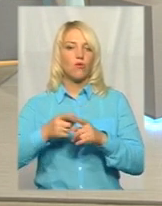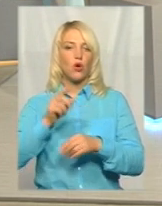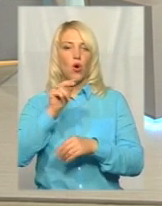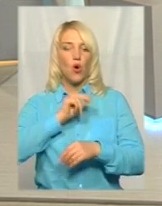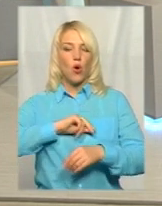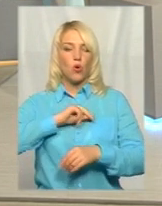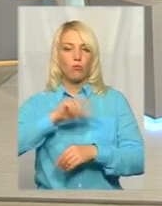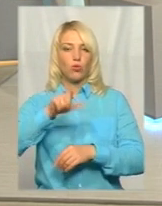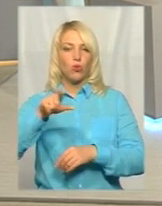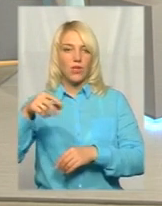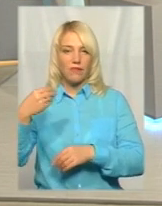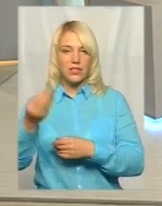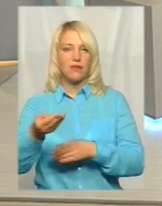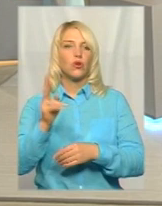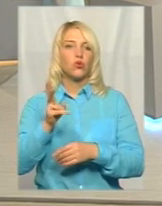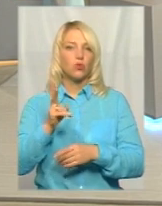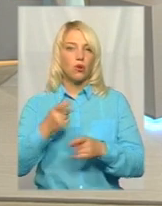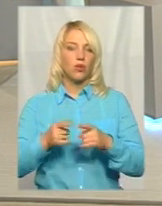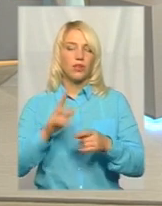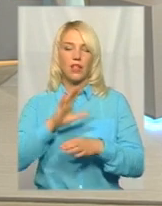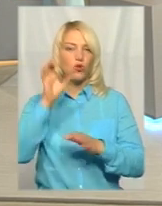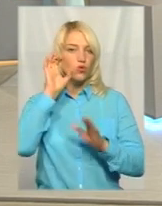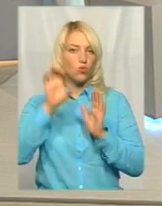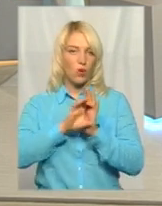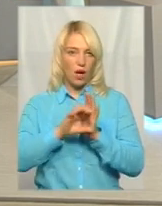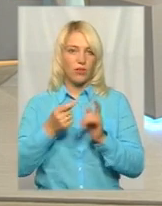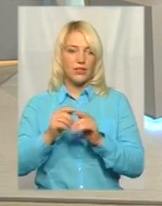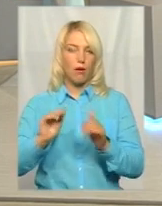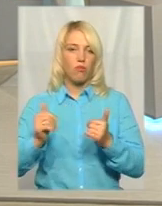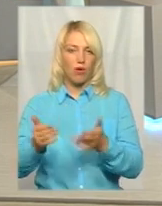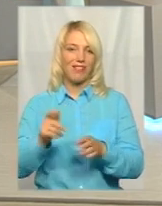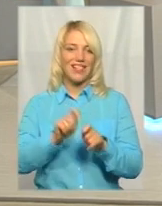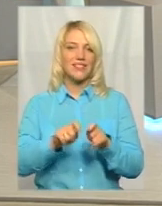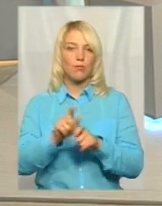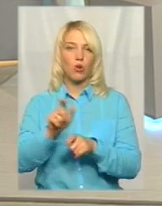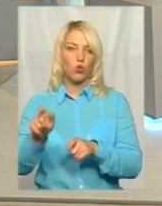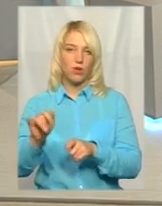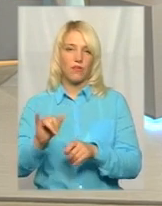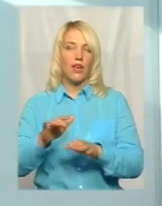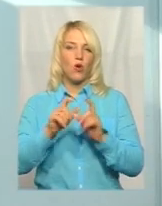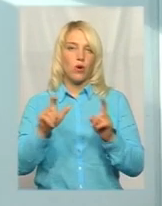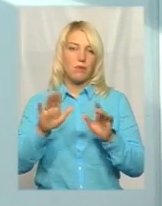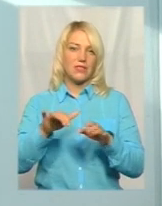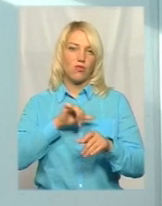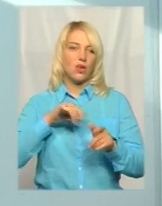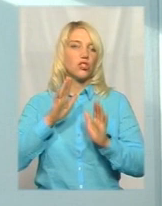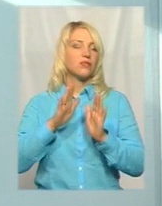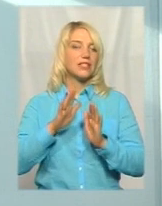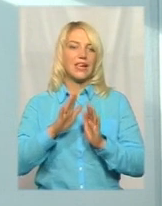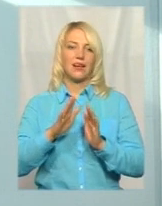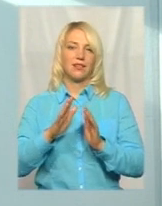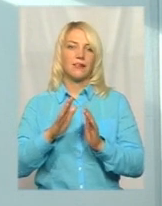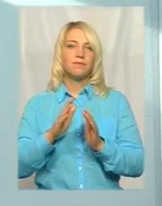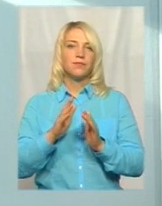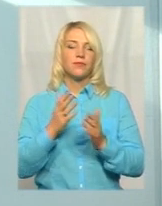не дослухаються до порад як інспекторів праці, так і органів місцевого самоврядування. Тільки в крайньому випадку, тоді,